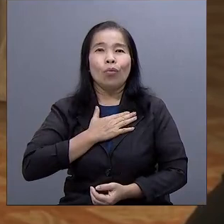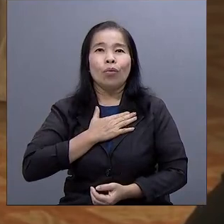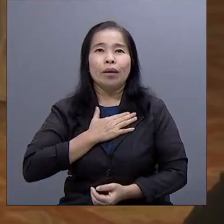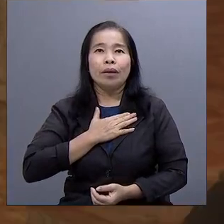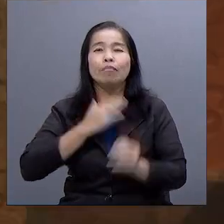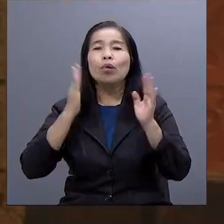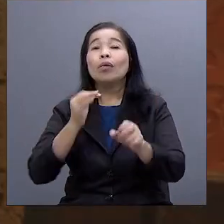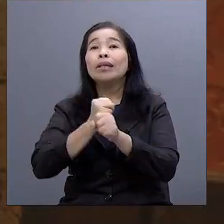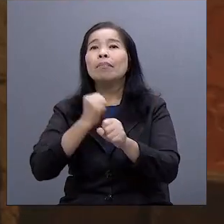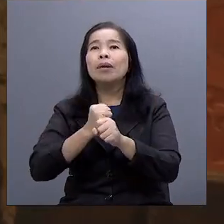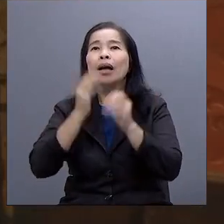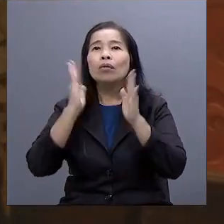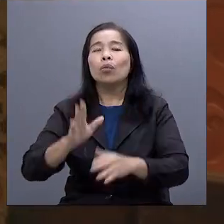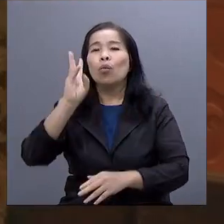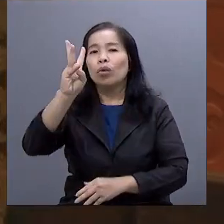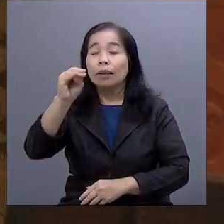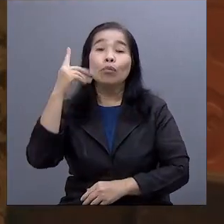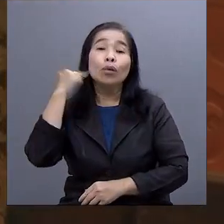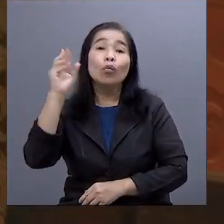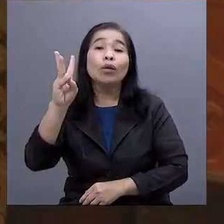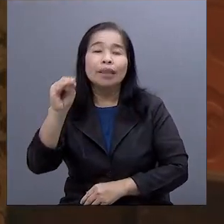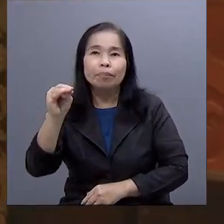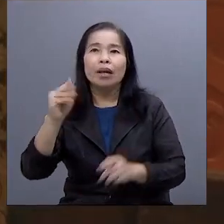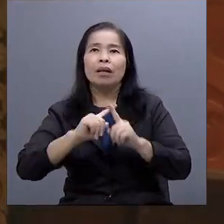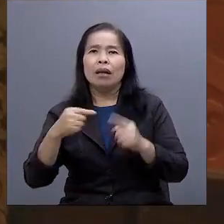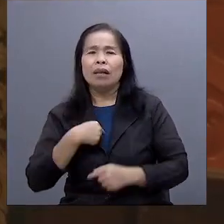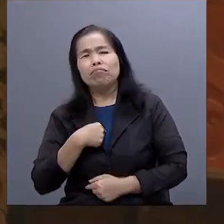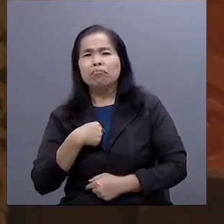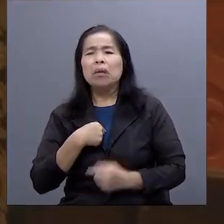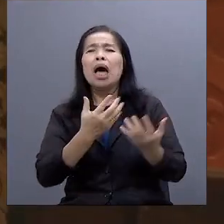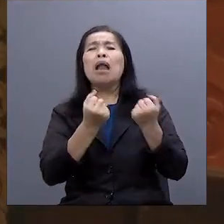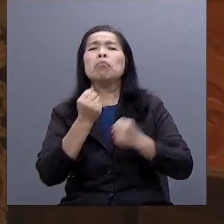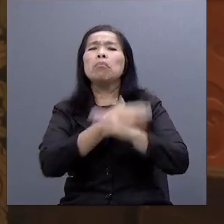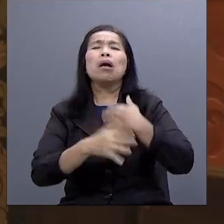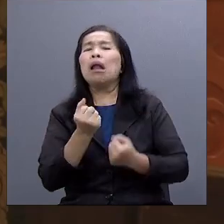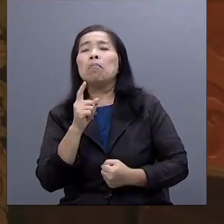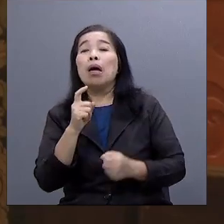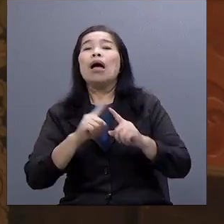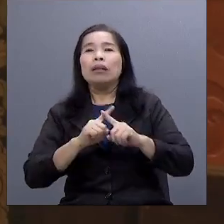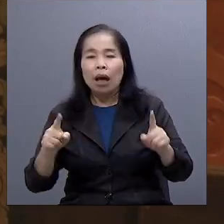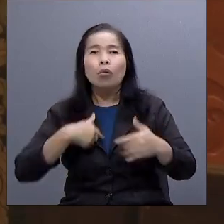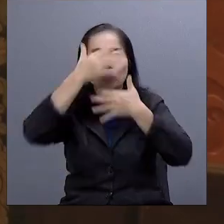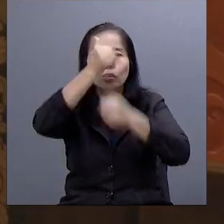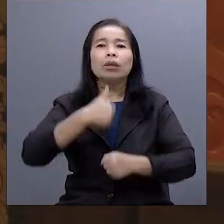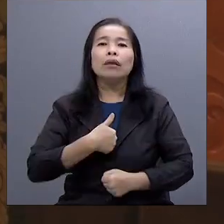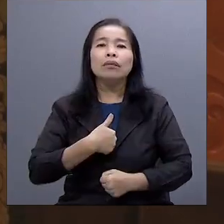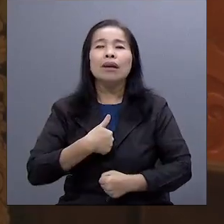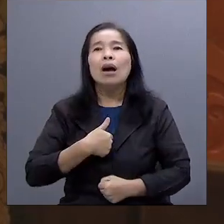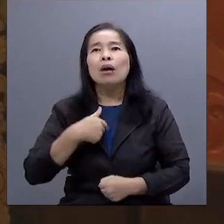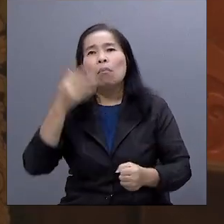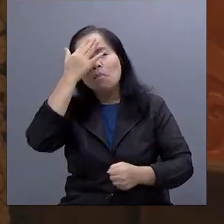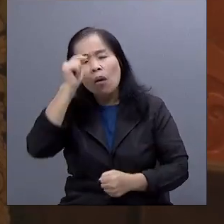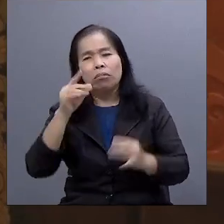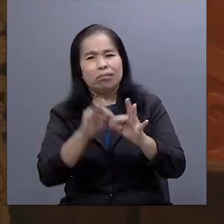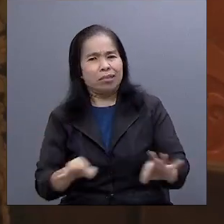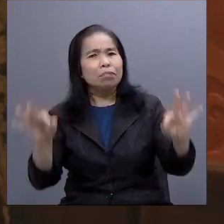พนังานประมาณ 60 คนโยพราบอาจจะยงไม่ได้จำเปนต้องจ้างแต่ว่ามีควสใจมากๆเลยแต่ว่ที่ความสำ